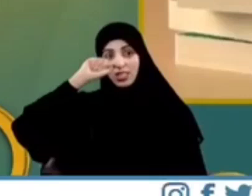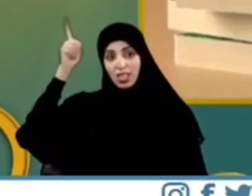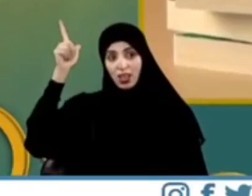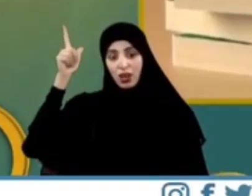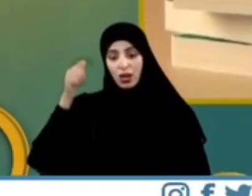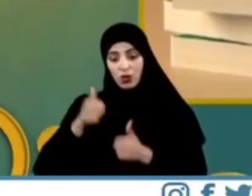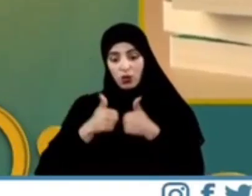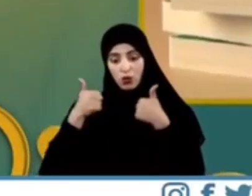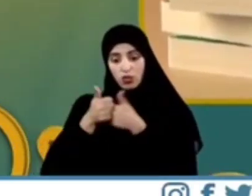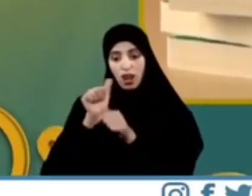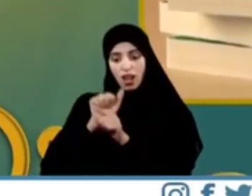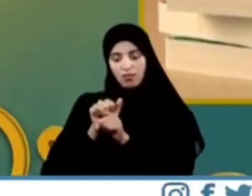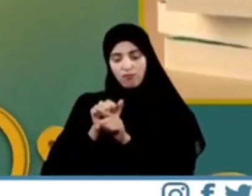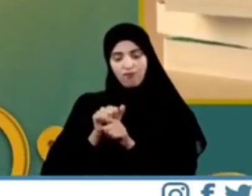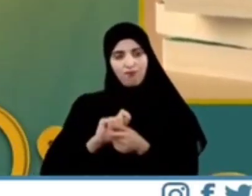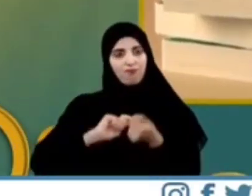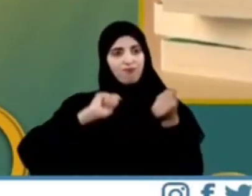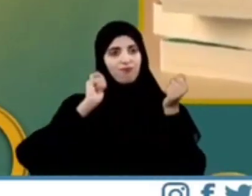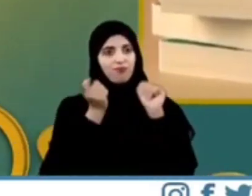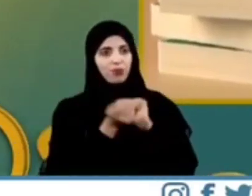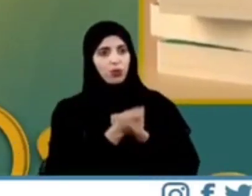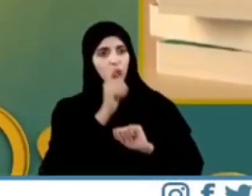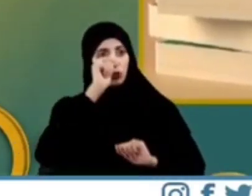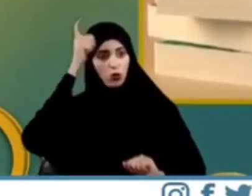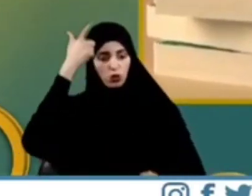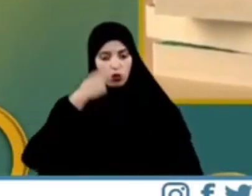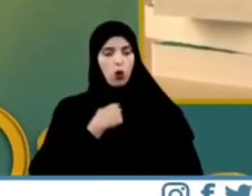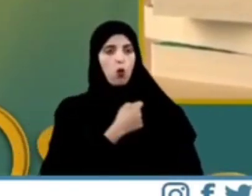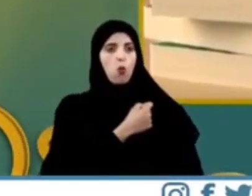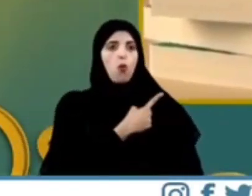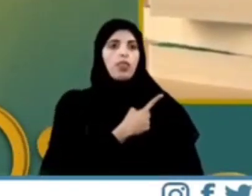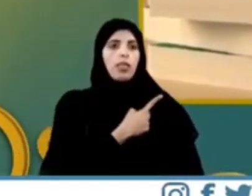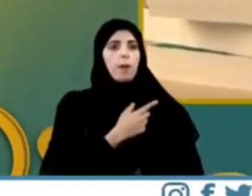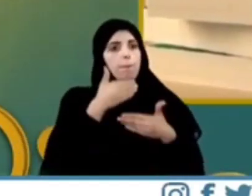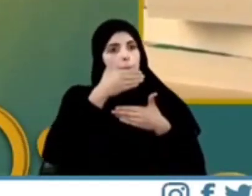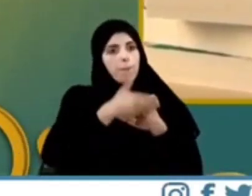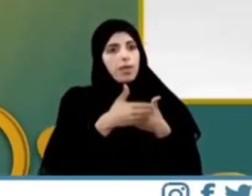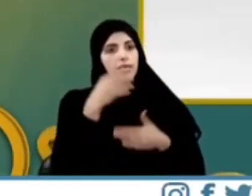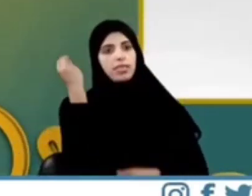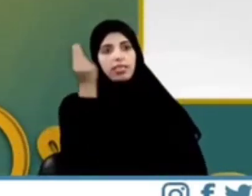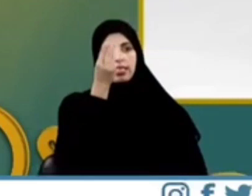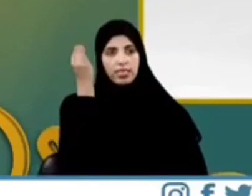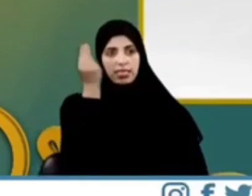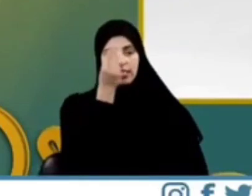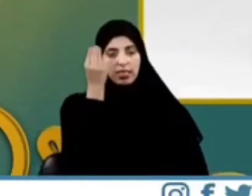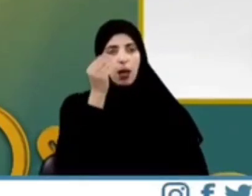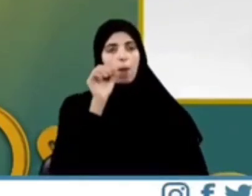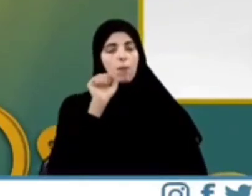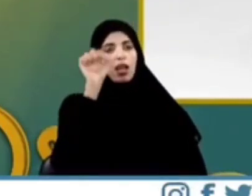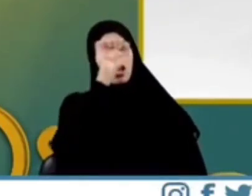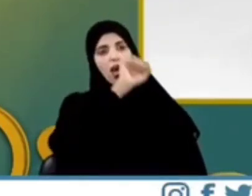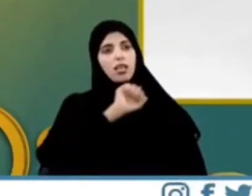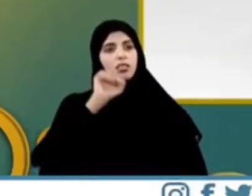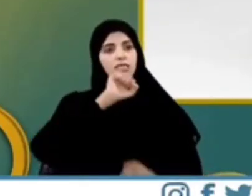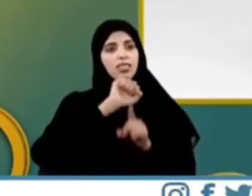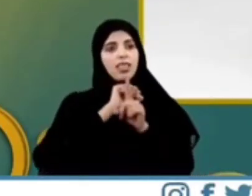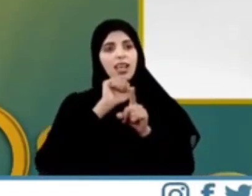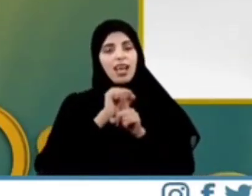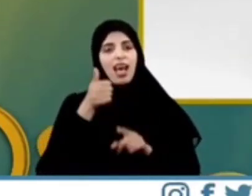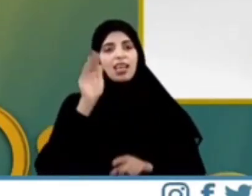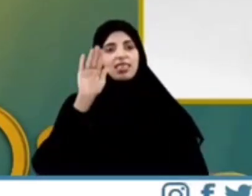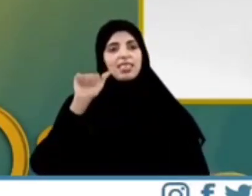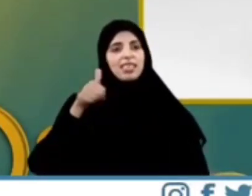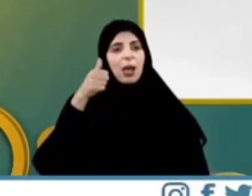مع العائله فقط، لا، تخرج لحالي ومن بعدها رحله اسيويه مع الاصحاب في دول جديده.